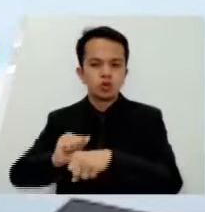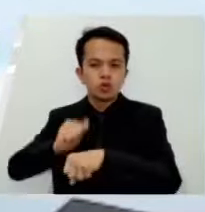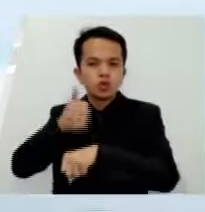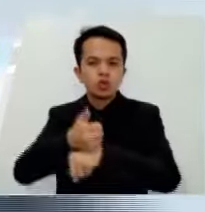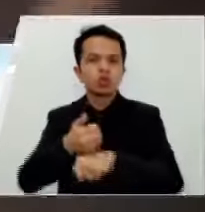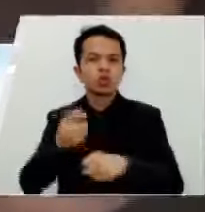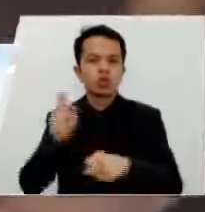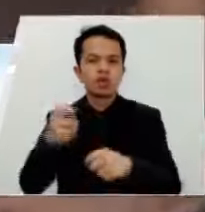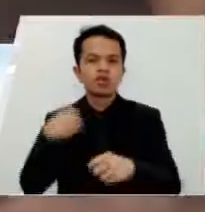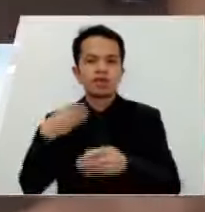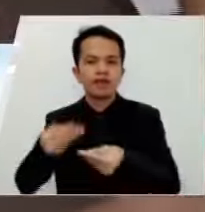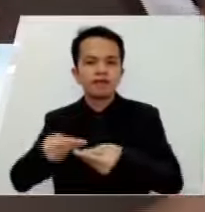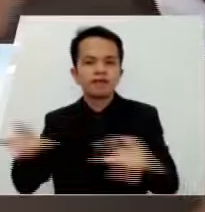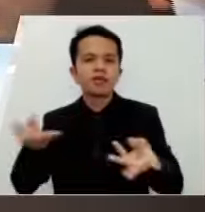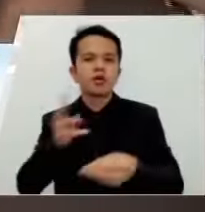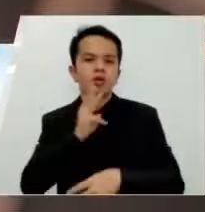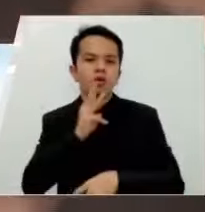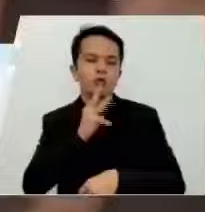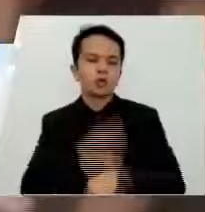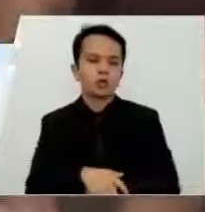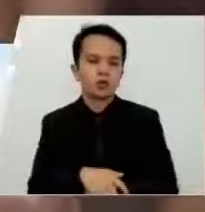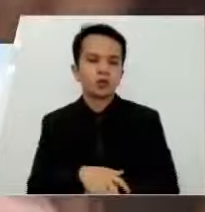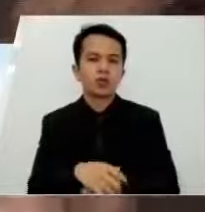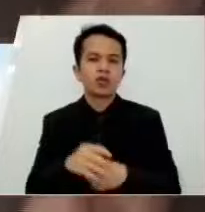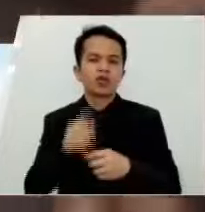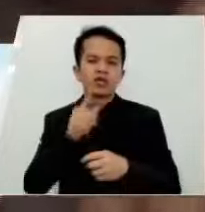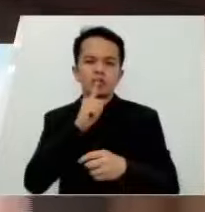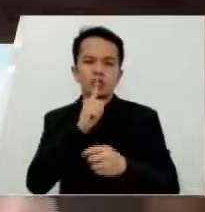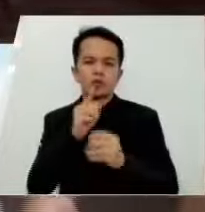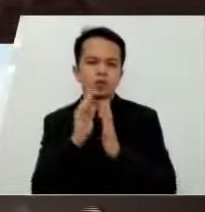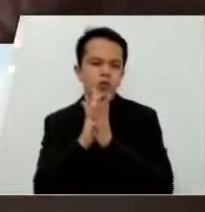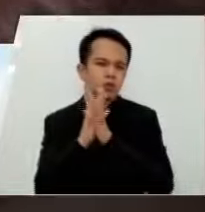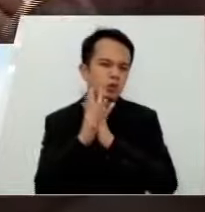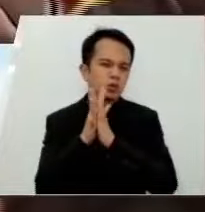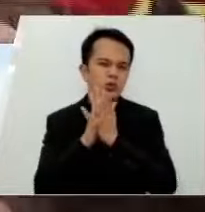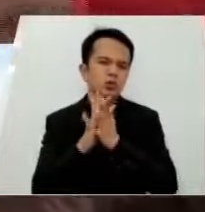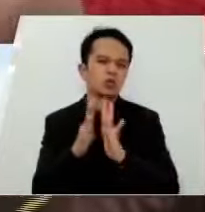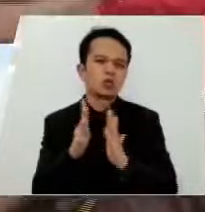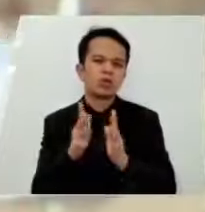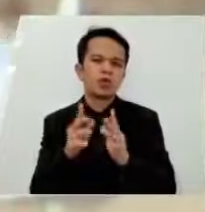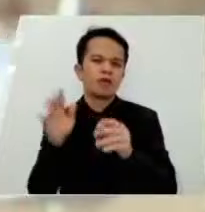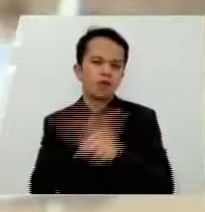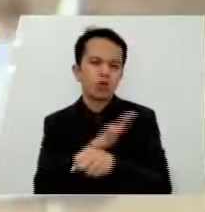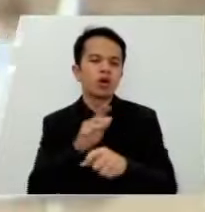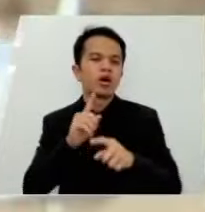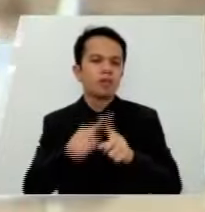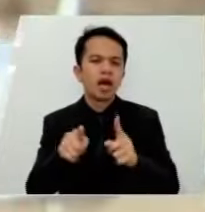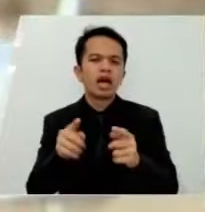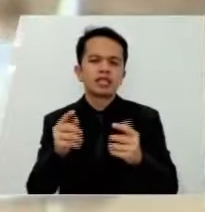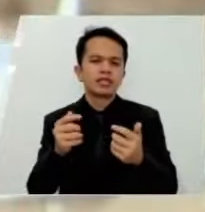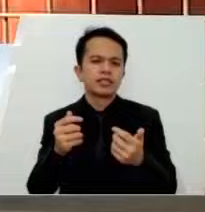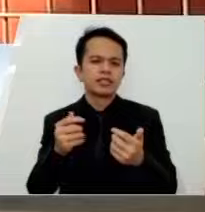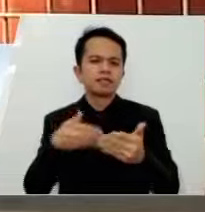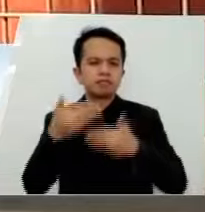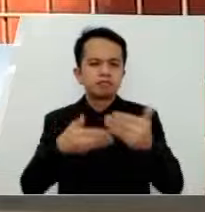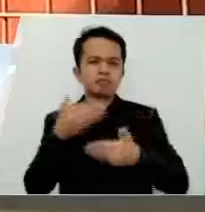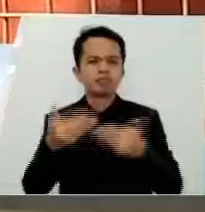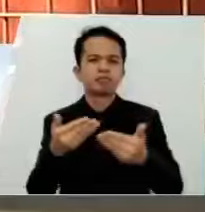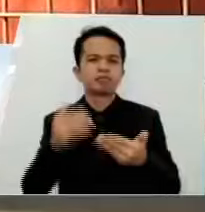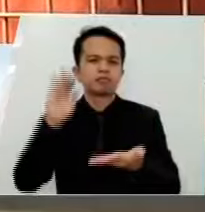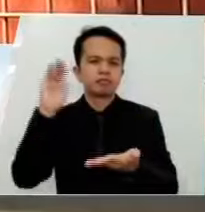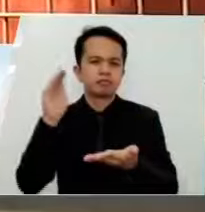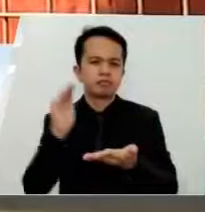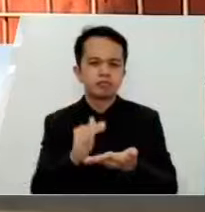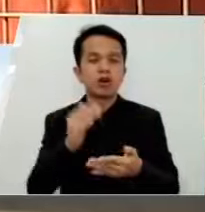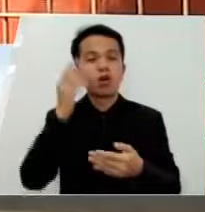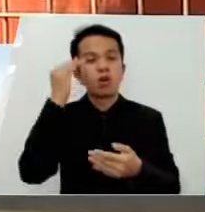water supply. Siksikan man sa karamihan ng mga city jail, kahit papaano, lumuwag na raw ito. Resulta raw ito ng decongestion plan ng